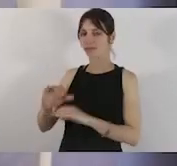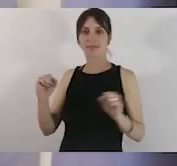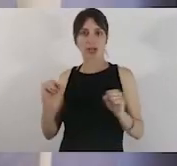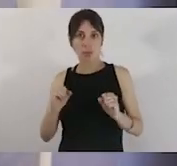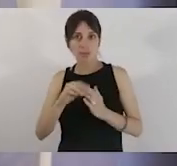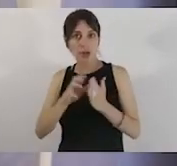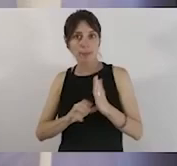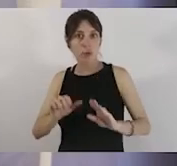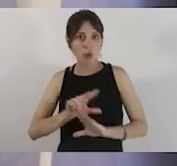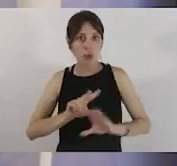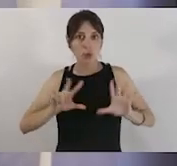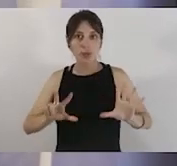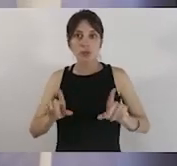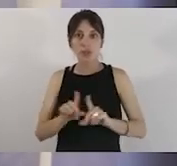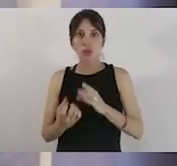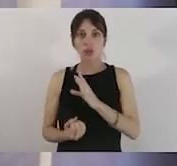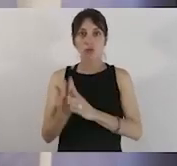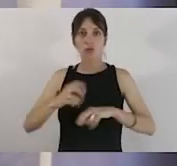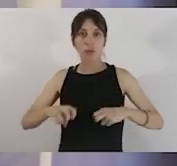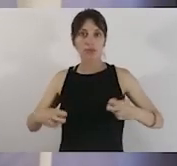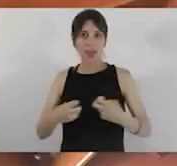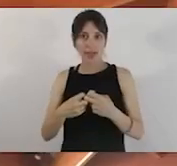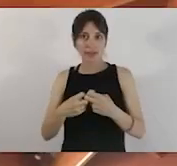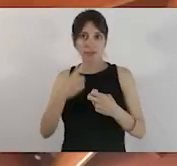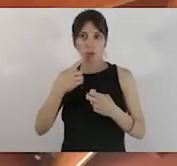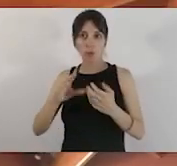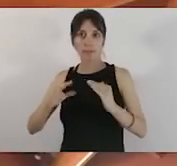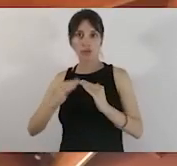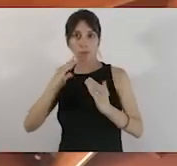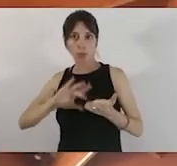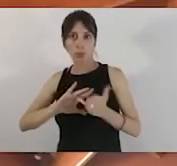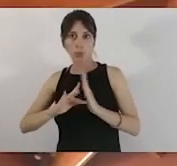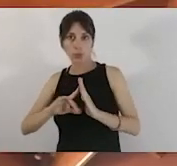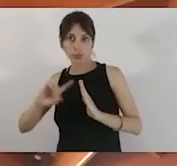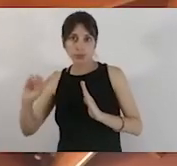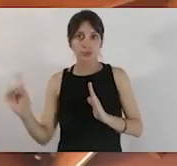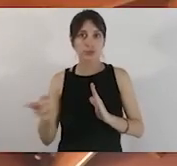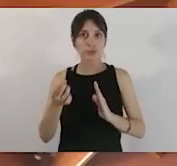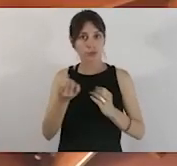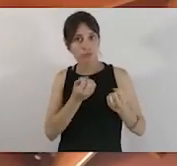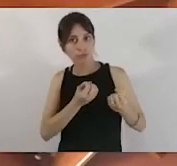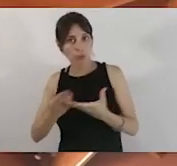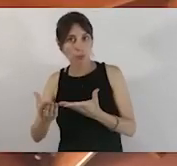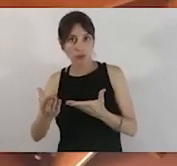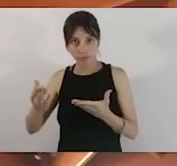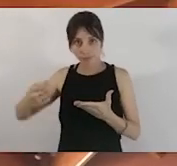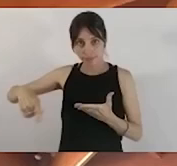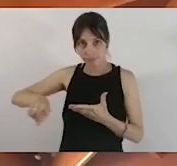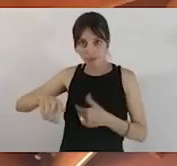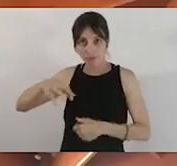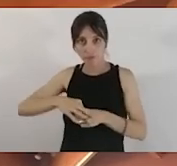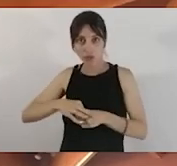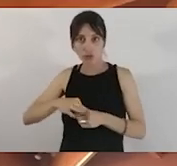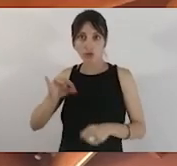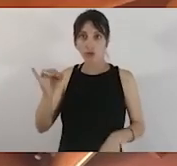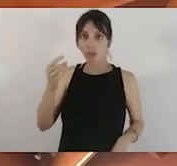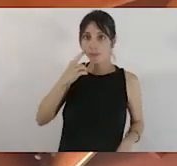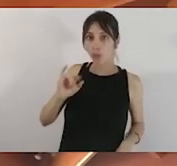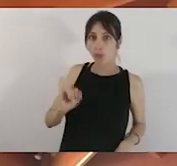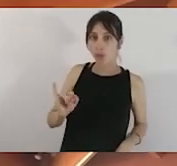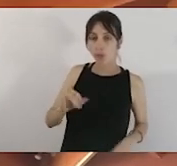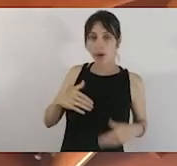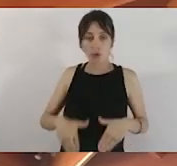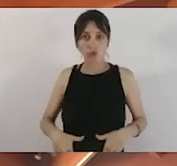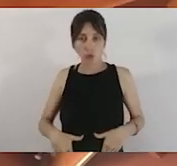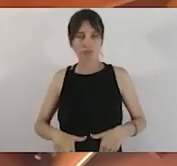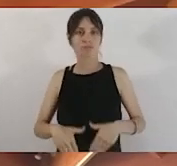et les nouveaux tarifs proposés pour les maisons pour tous, y a-t-il des contres ? Des abstentions ? Avis favorable du Conseil ?